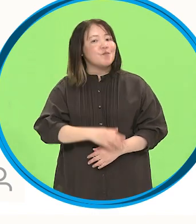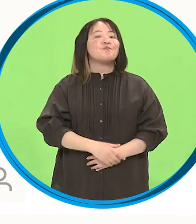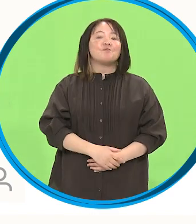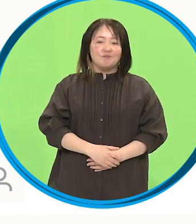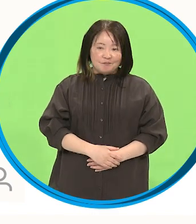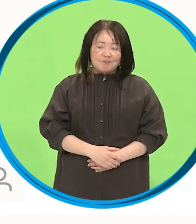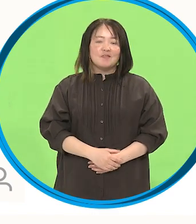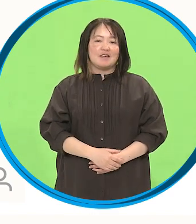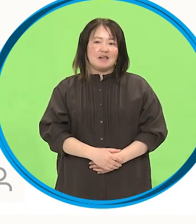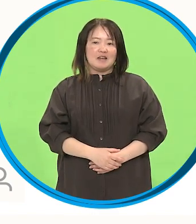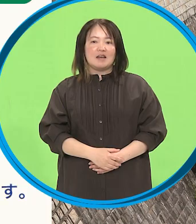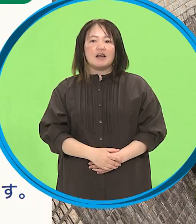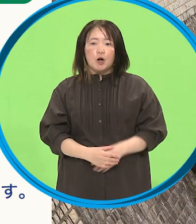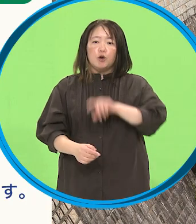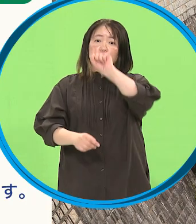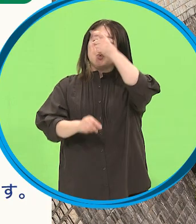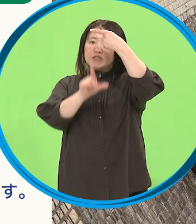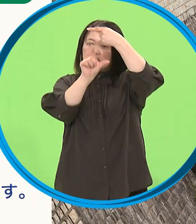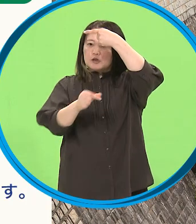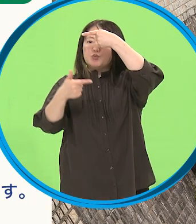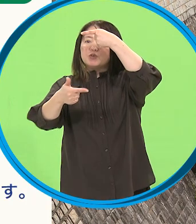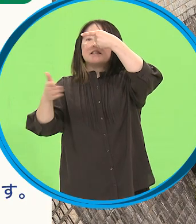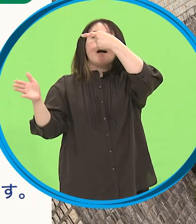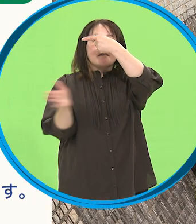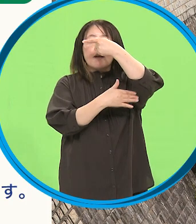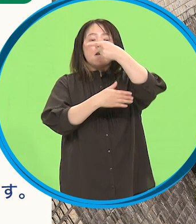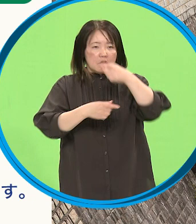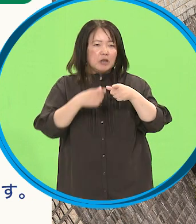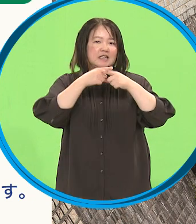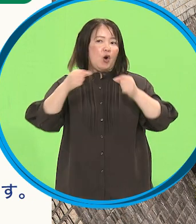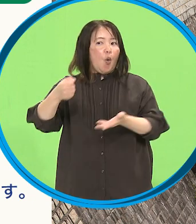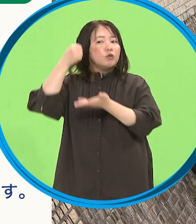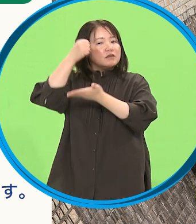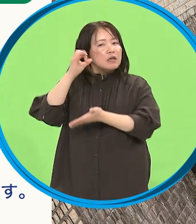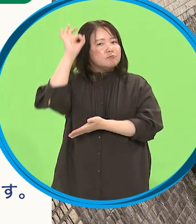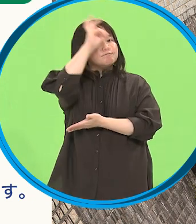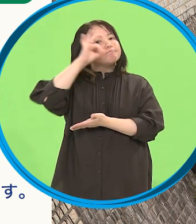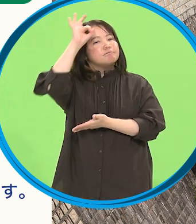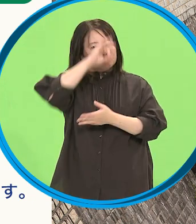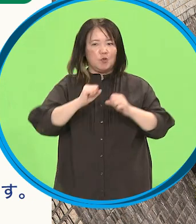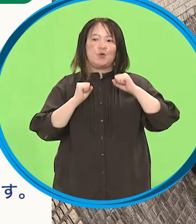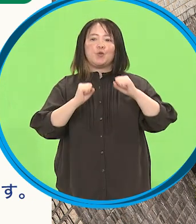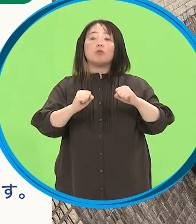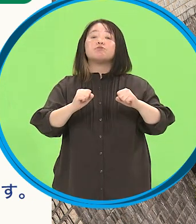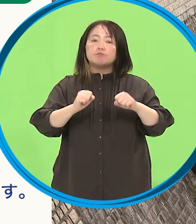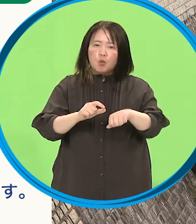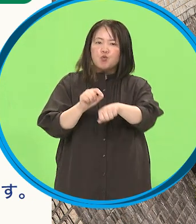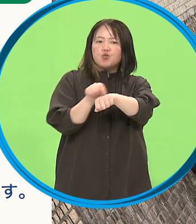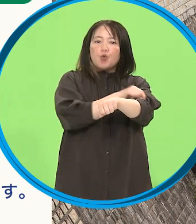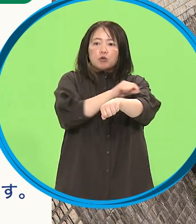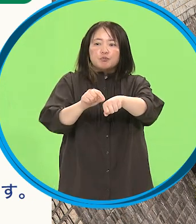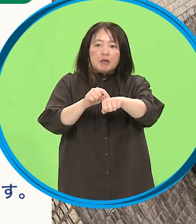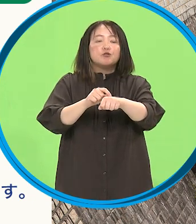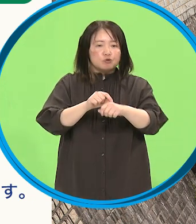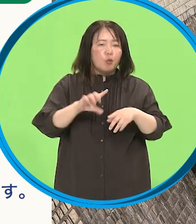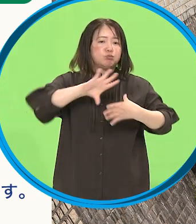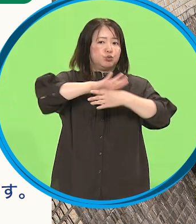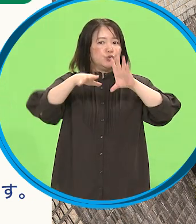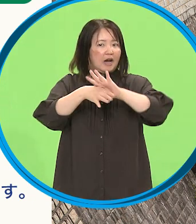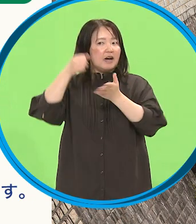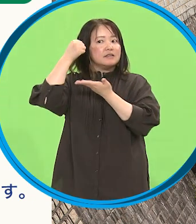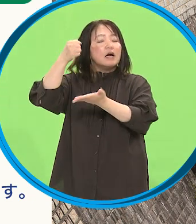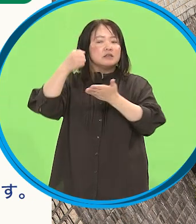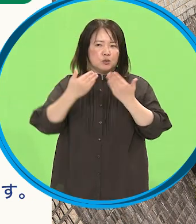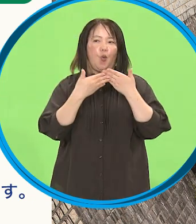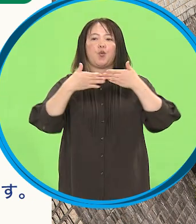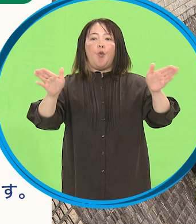Let's feel it。11月6日から21日まで日本遺産ウィークを開催します。普段見ることのできない